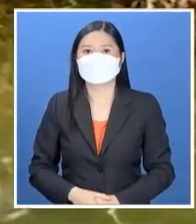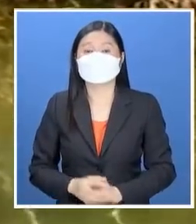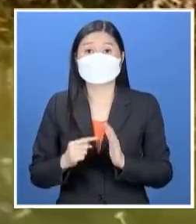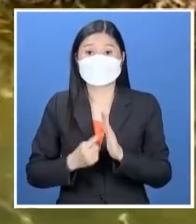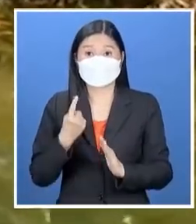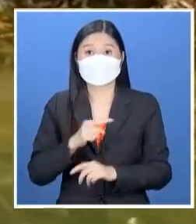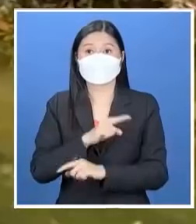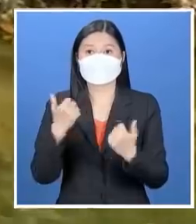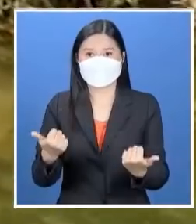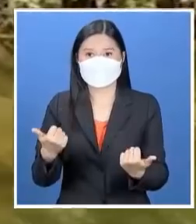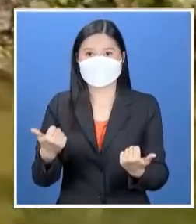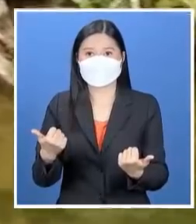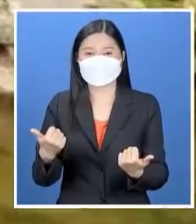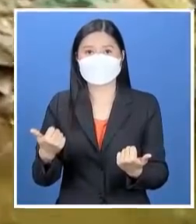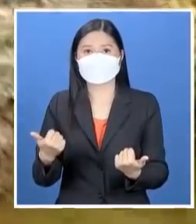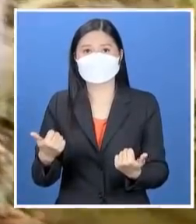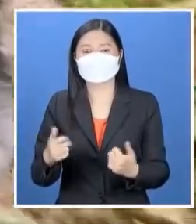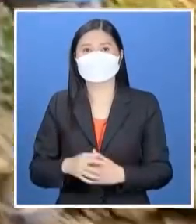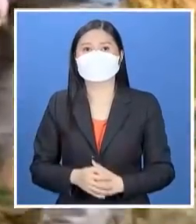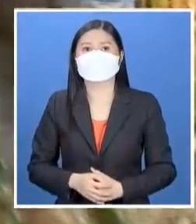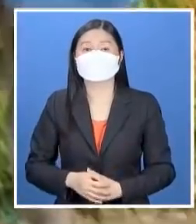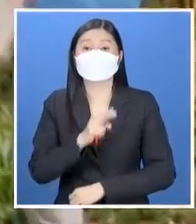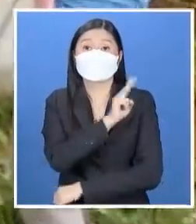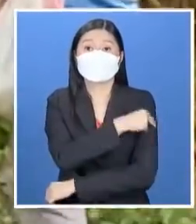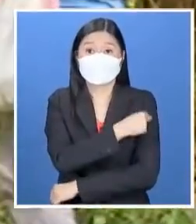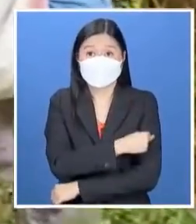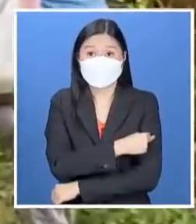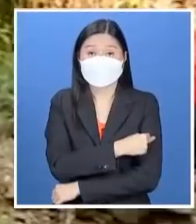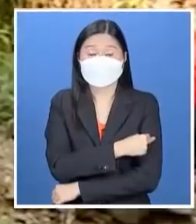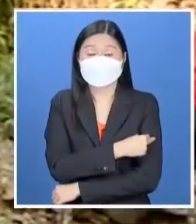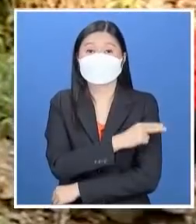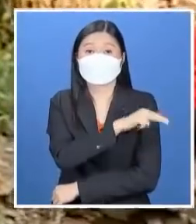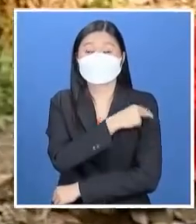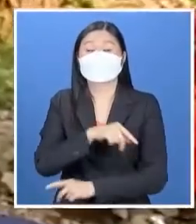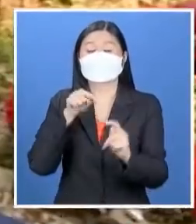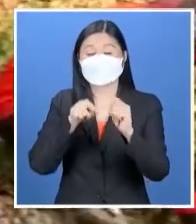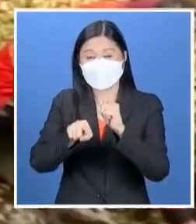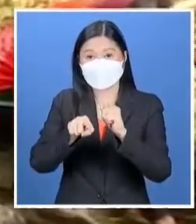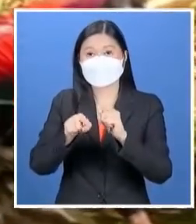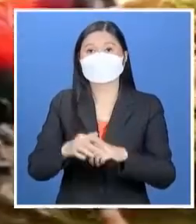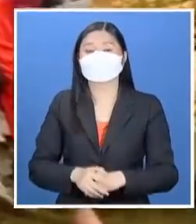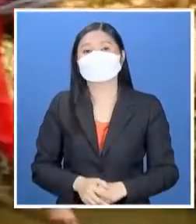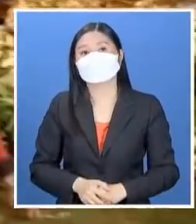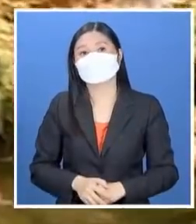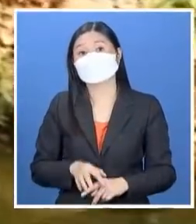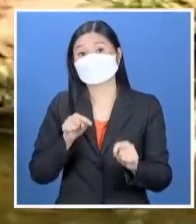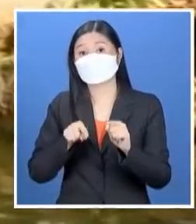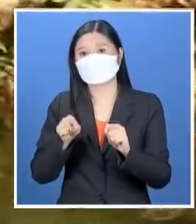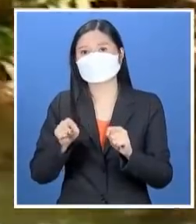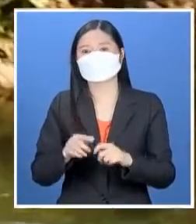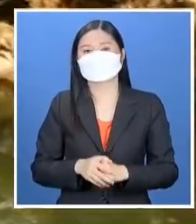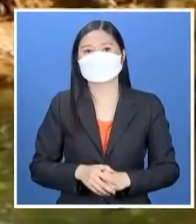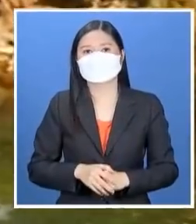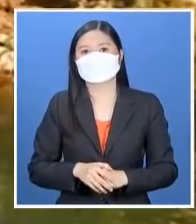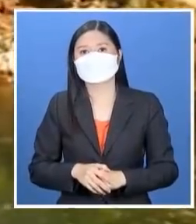ล่าสุดวันนี้ทางด้านของโรงพยาบาลส่งเสริมสุขภาพตำบลโดนอาวอำเภอกันทรลักษณ์